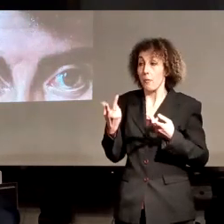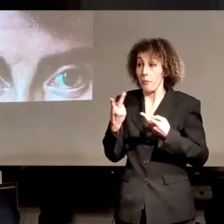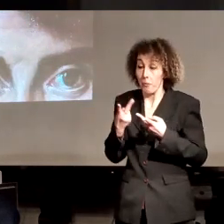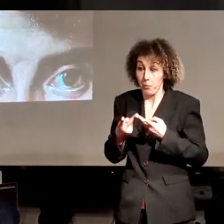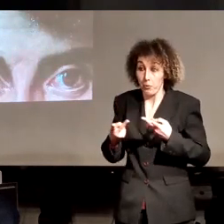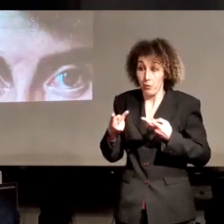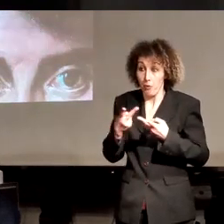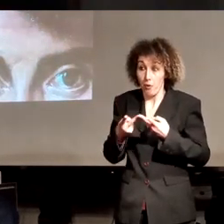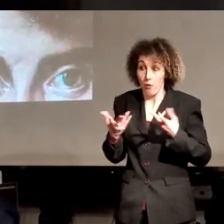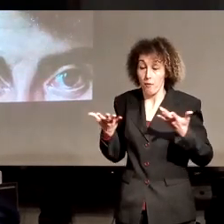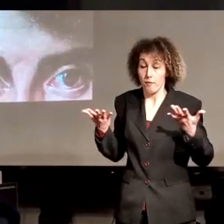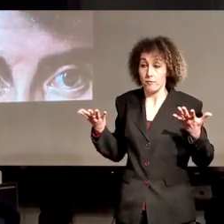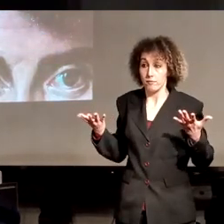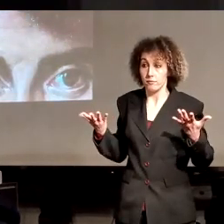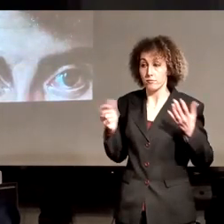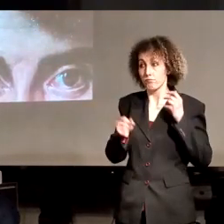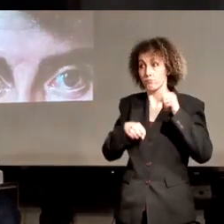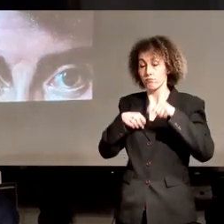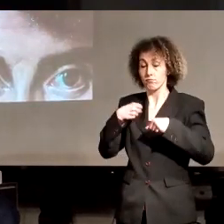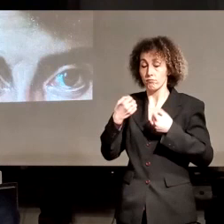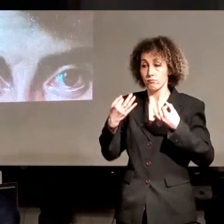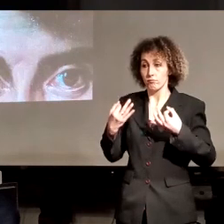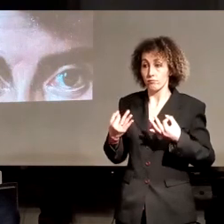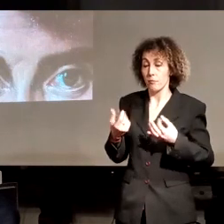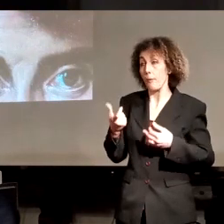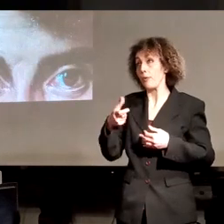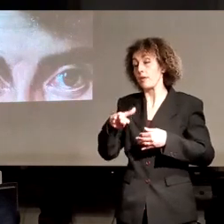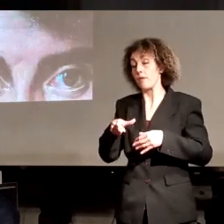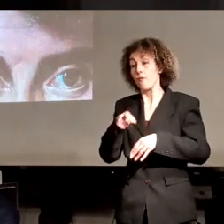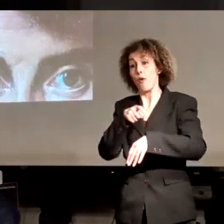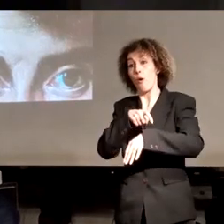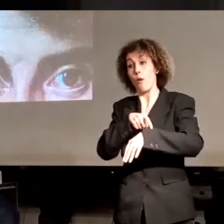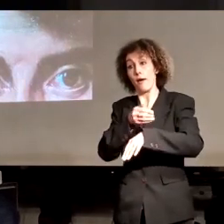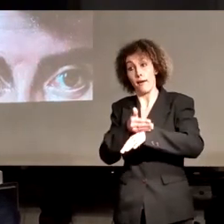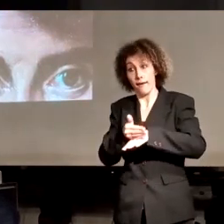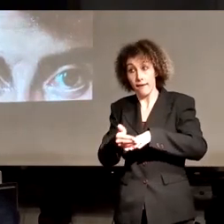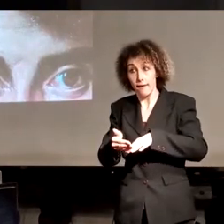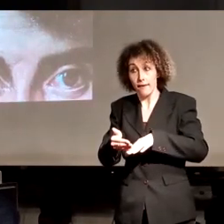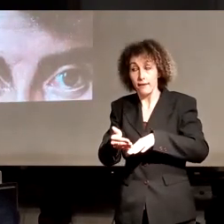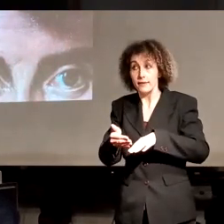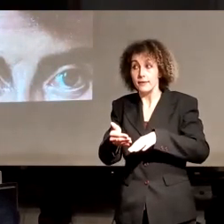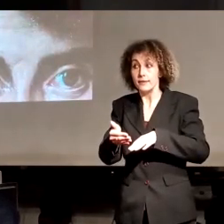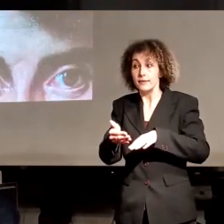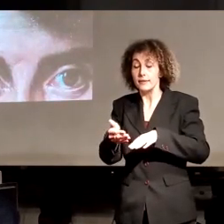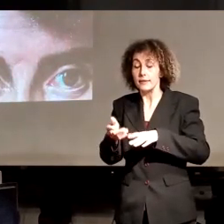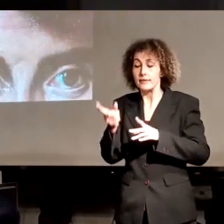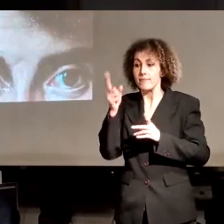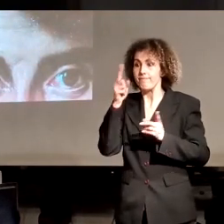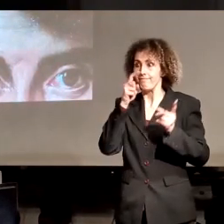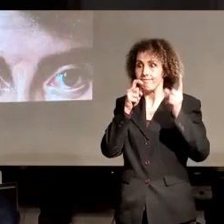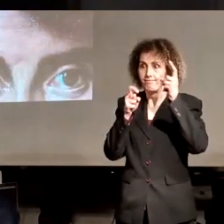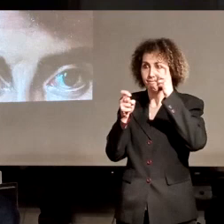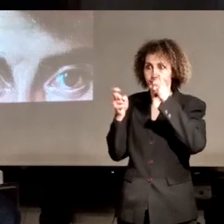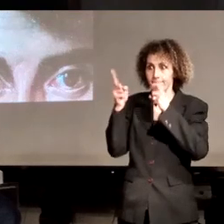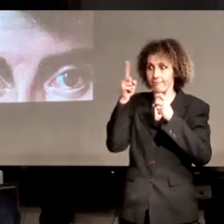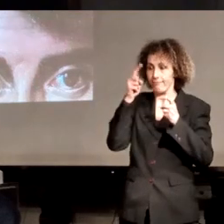di assumerlo per quanto consentiva loro targa la natura delle